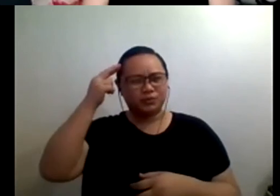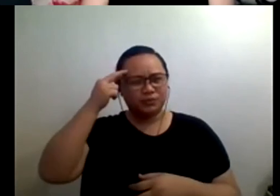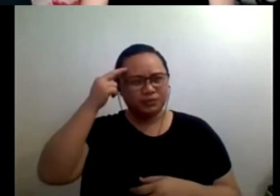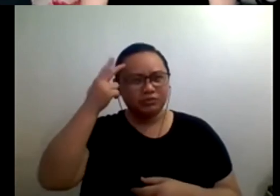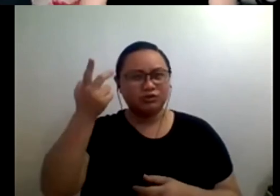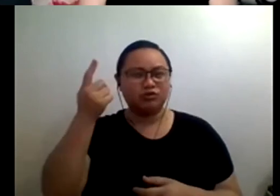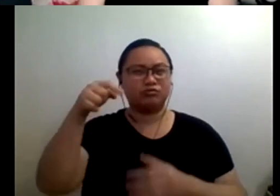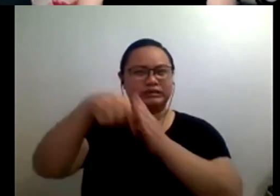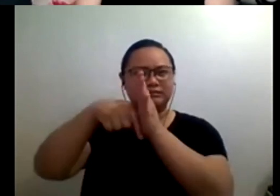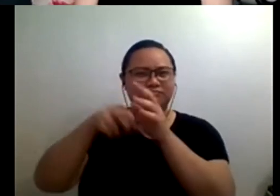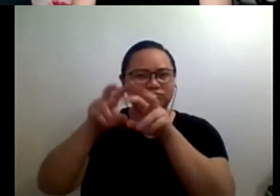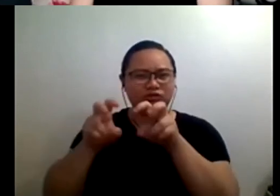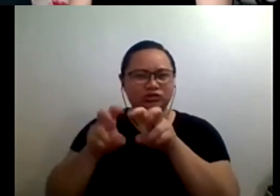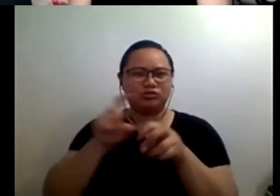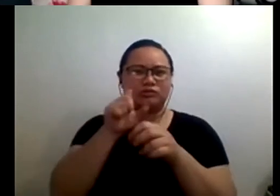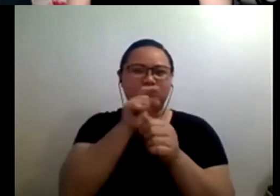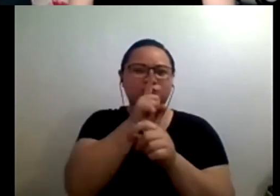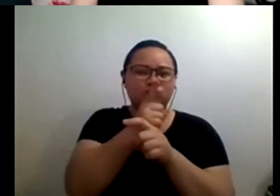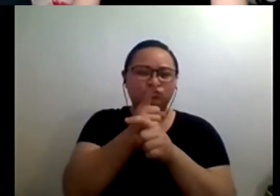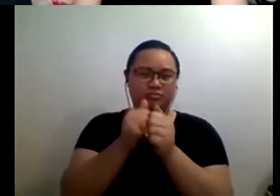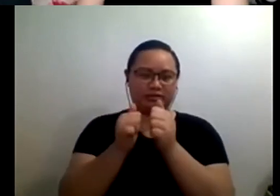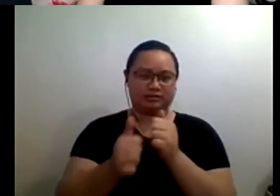yung pagkaka-encode. And